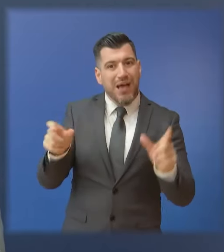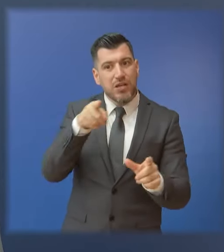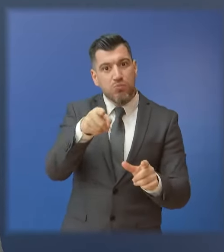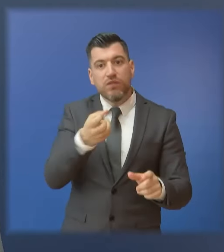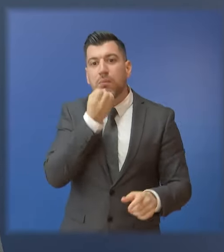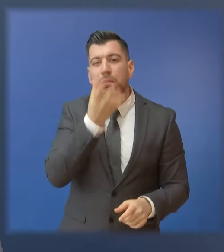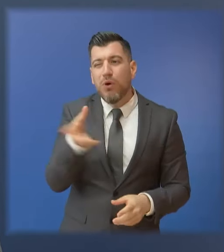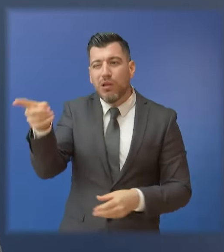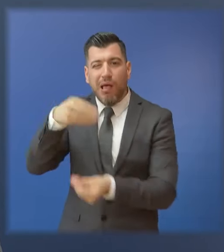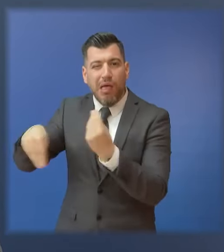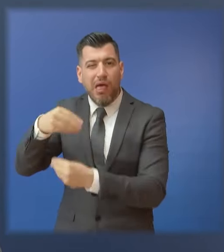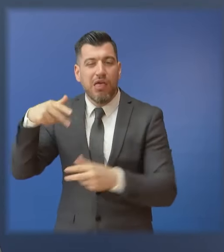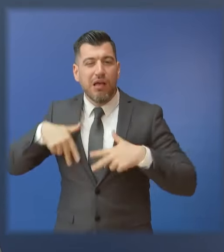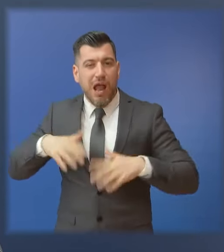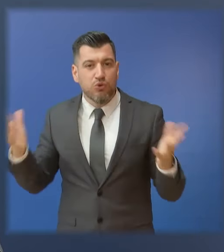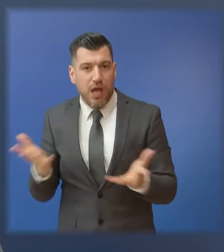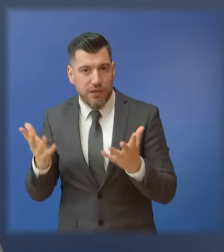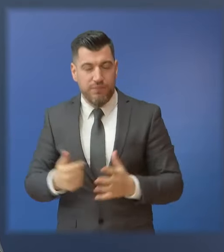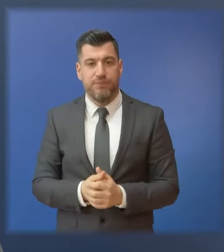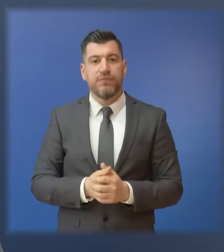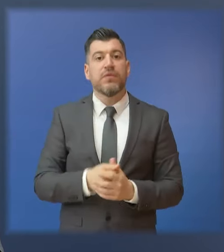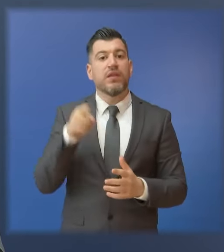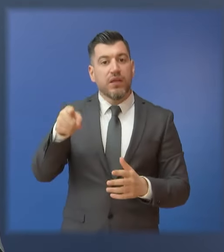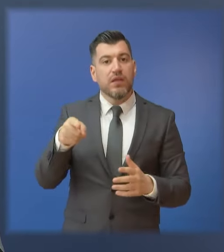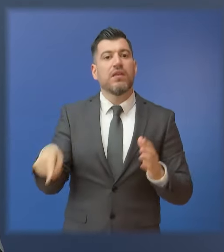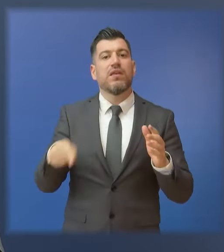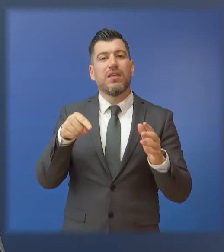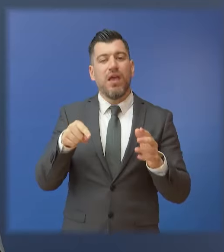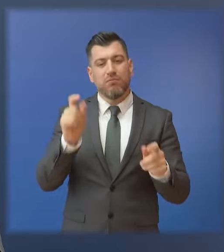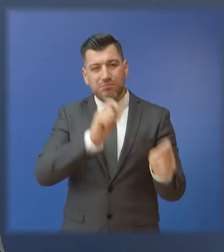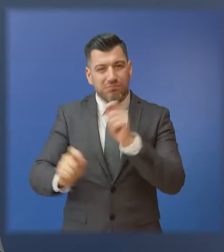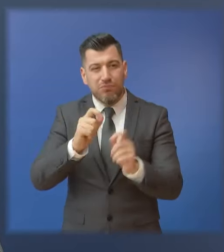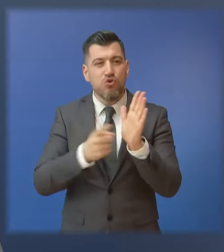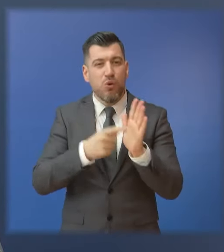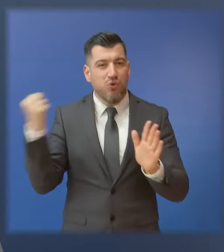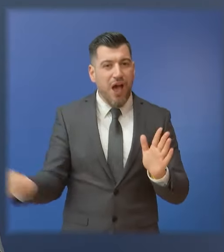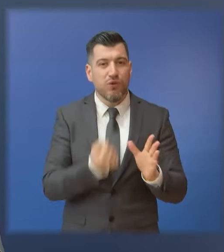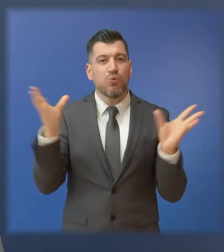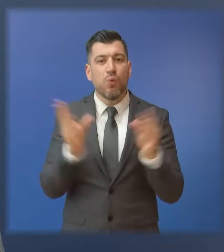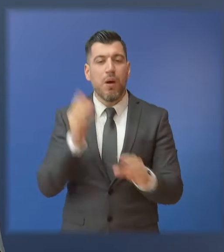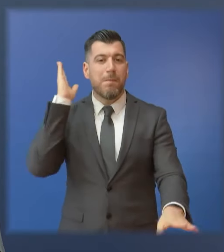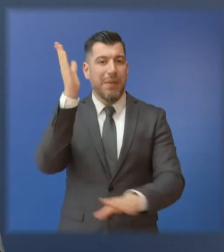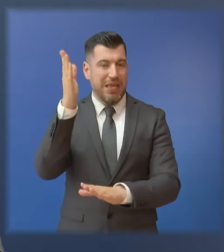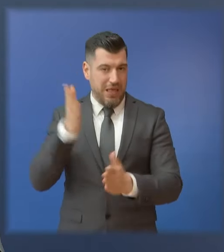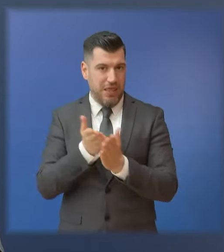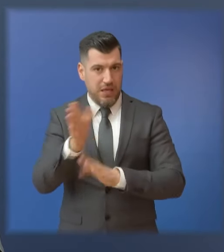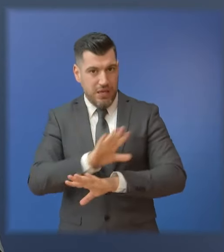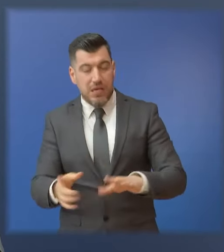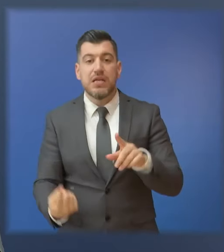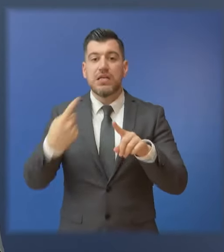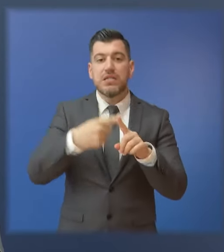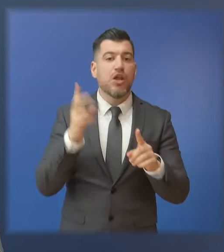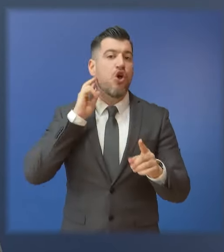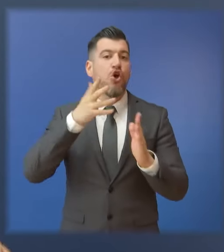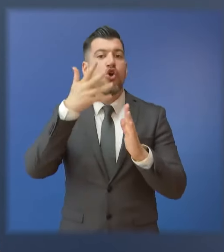η ενίσχυση του χάρτη δεοντολογίας για δικαστές και εισαγγελείς στην αστική και ποινική δικαιοσύνη καθώς και του κώδικα δεοντολογίας για τα